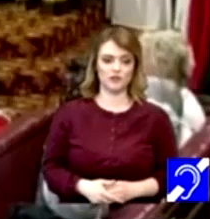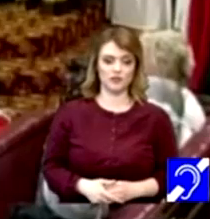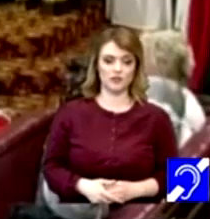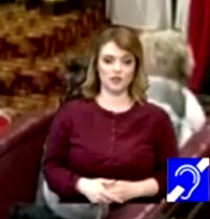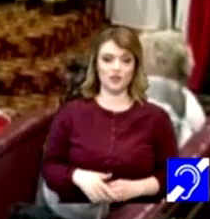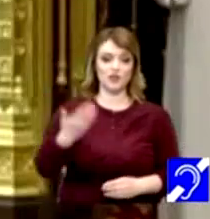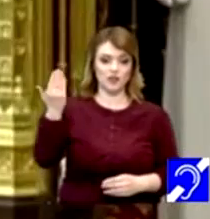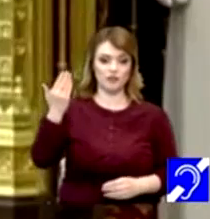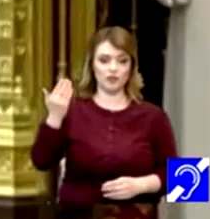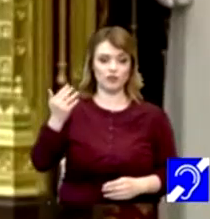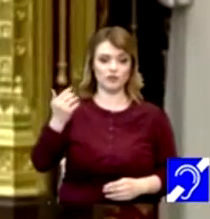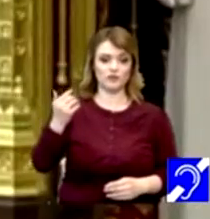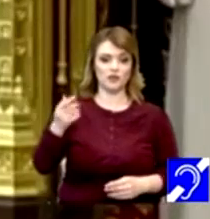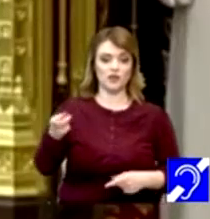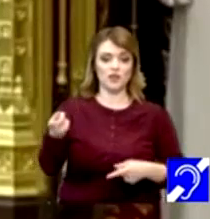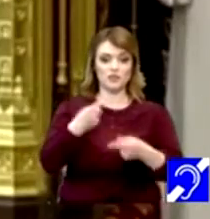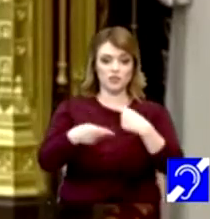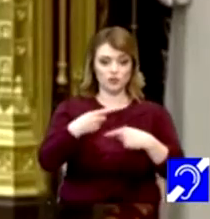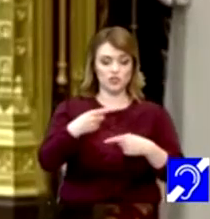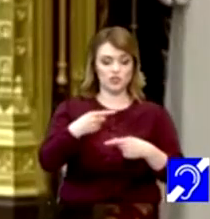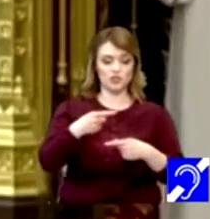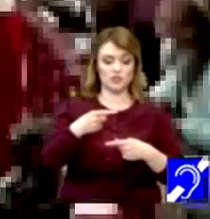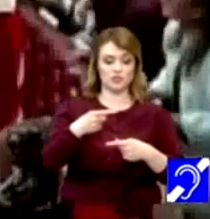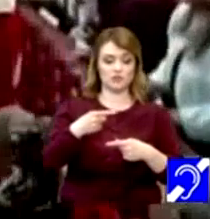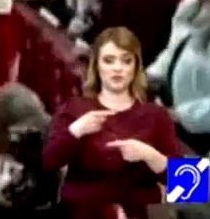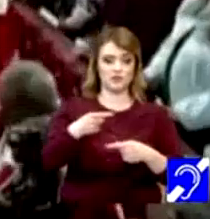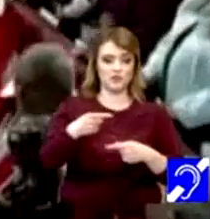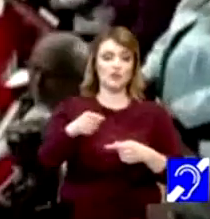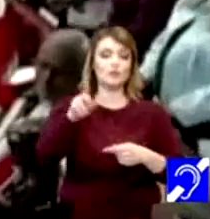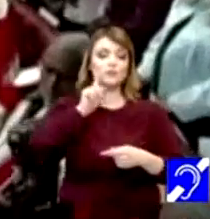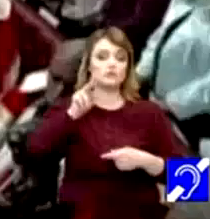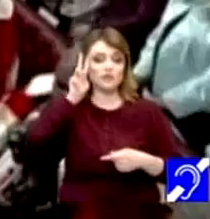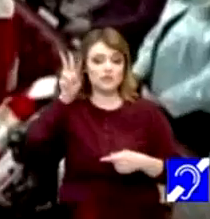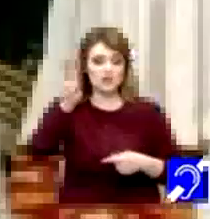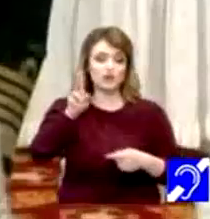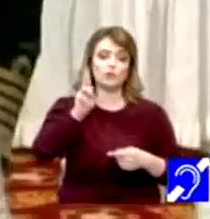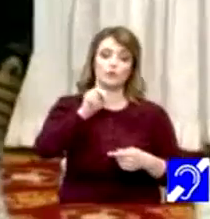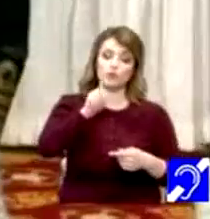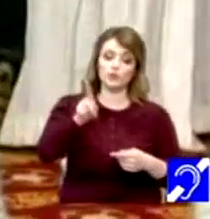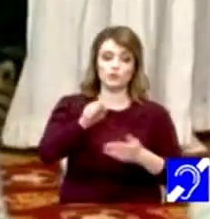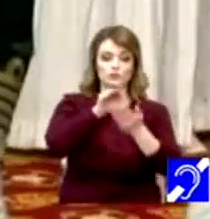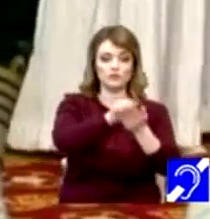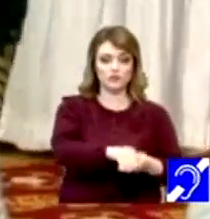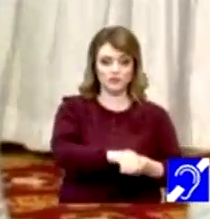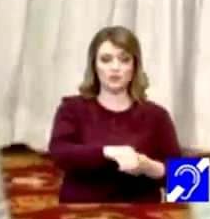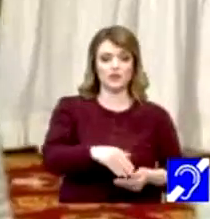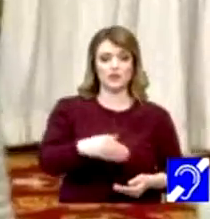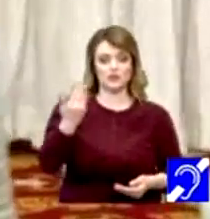britanică. Ducele de Sussex se întoarce de urgență la Londra. Nu se știe deocamdată dacă vine la funeralii și soția lui,